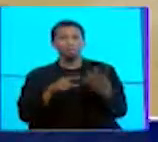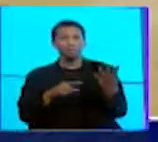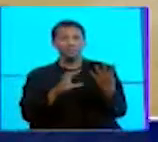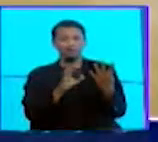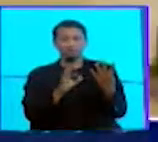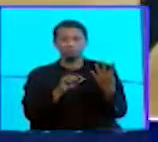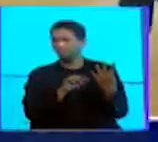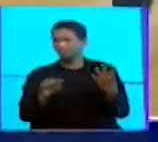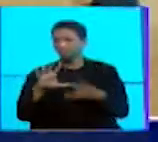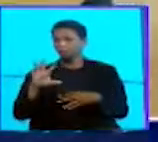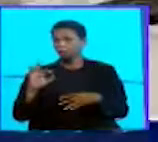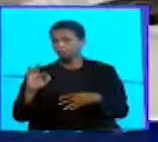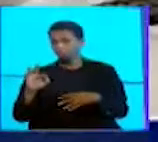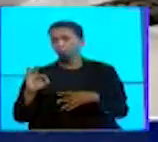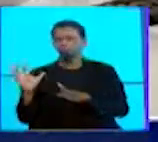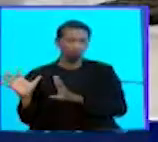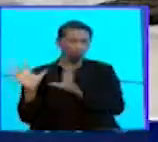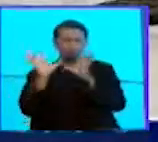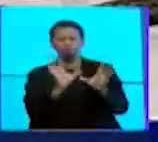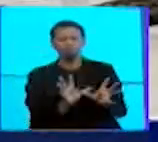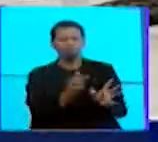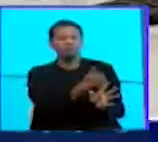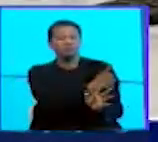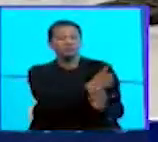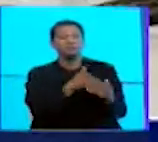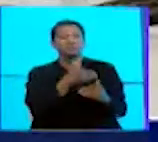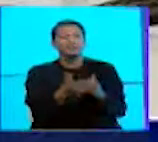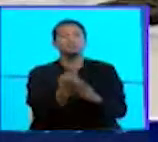akan mengikuti vaksinasi tahap kedua mereka periode